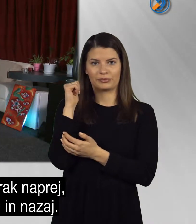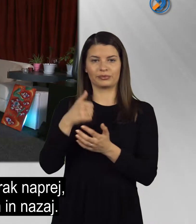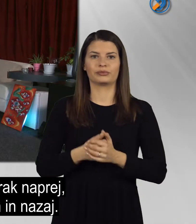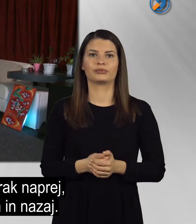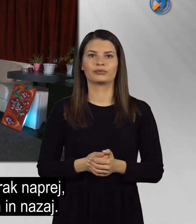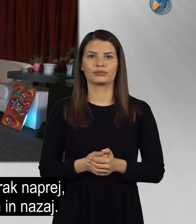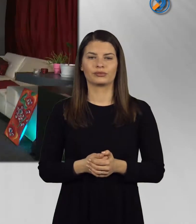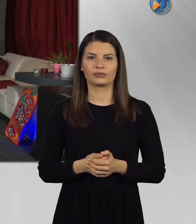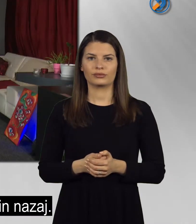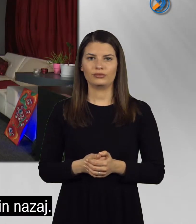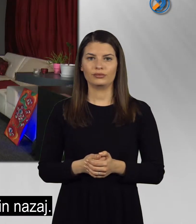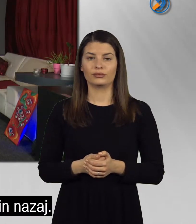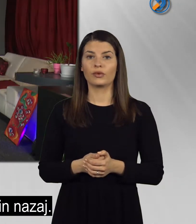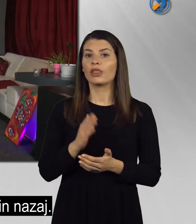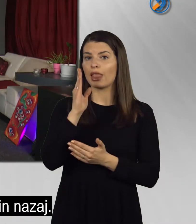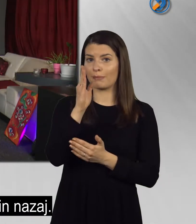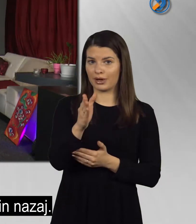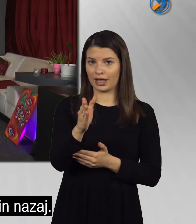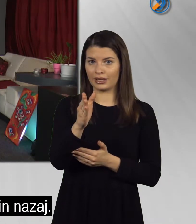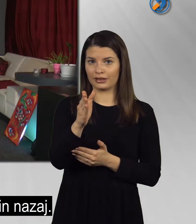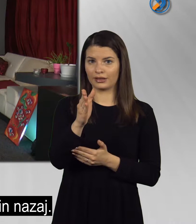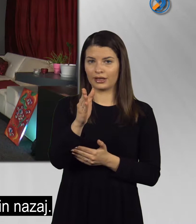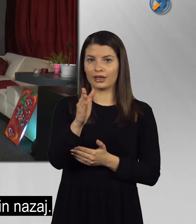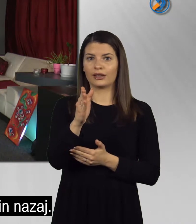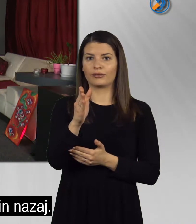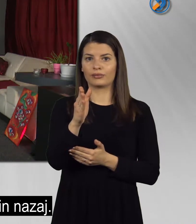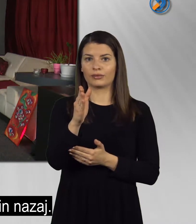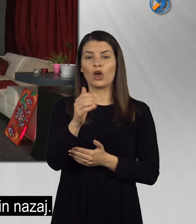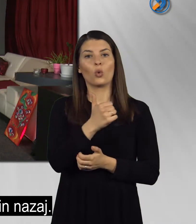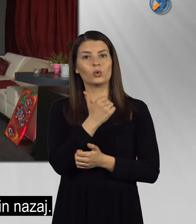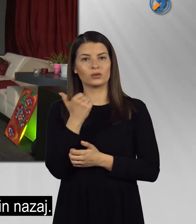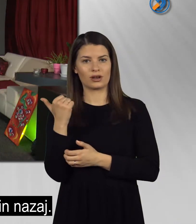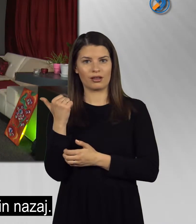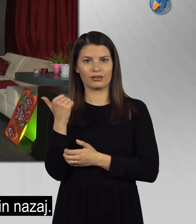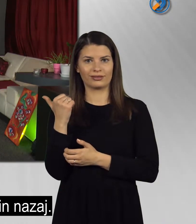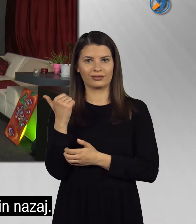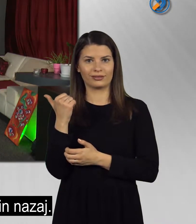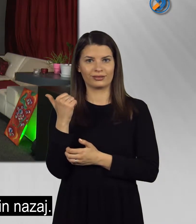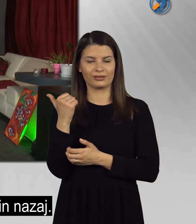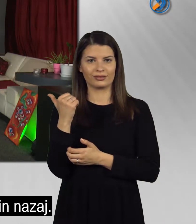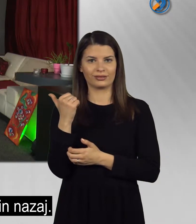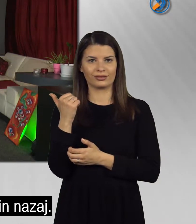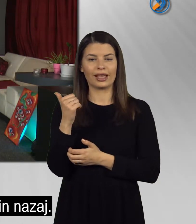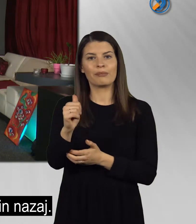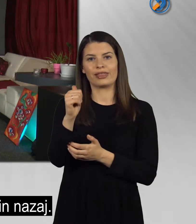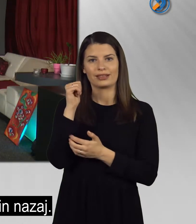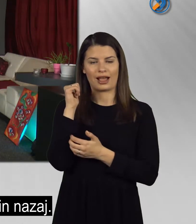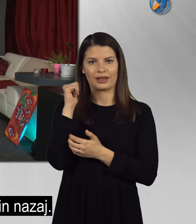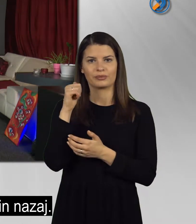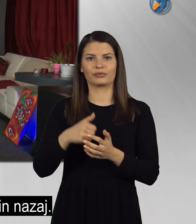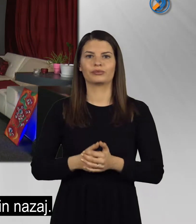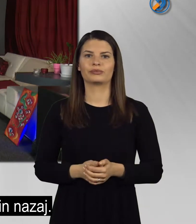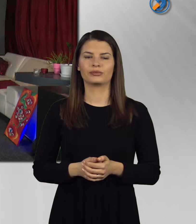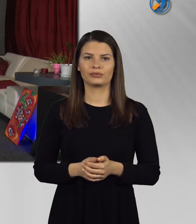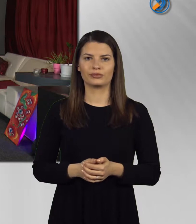nazaj. In naprej in v stran in